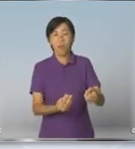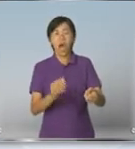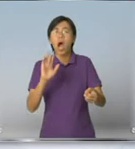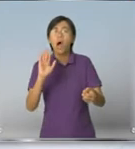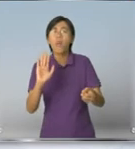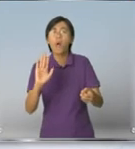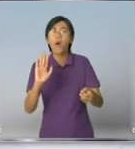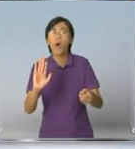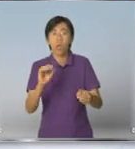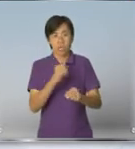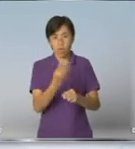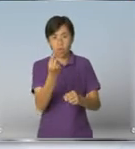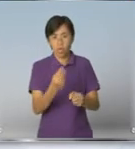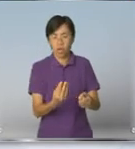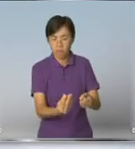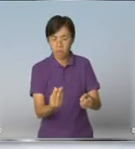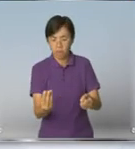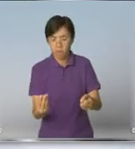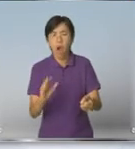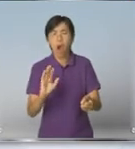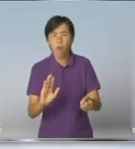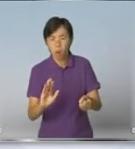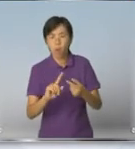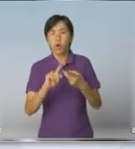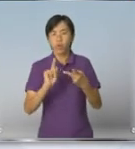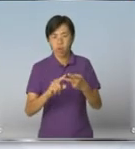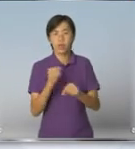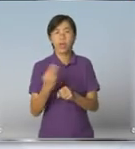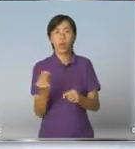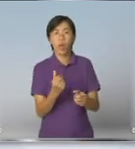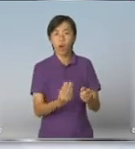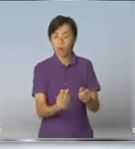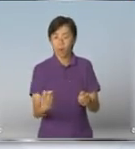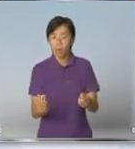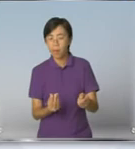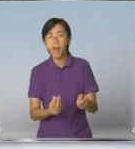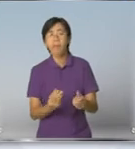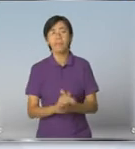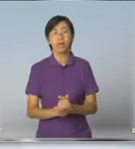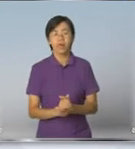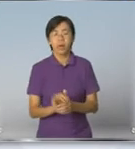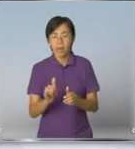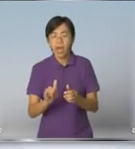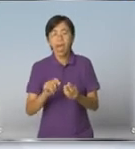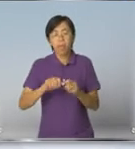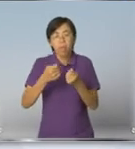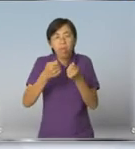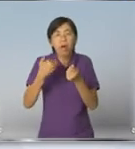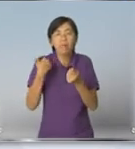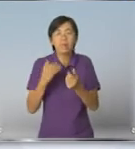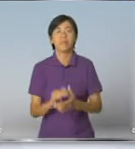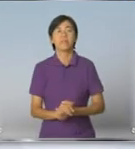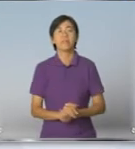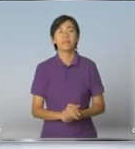จับอย่างเบามือแล้วเร็วค่ะเนื่องจากว่ากลีบอาจจะ เวนี้อีกสักดอกนะฮะ ได้โอ